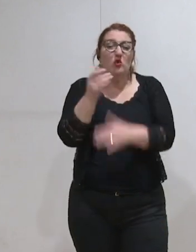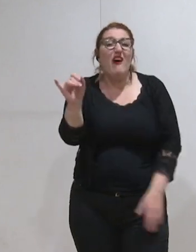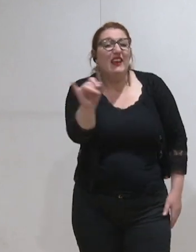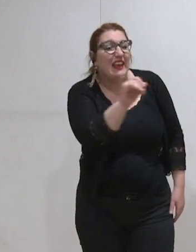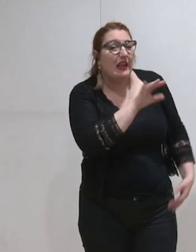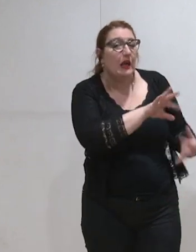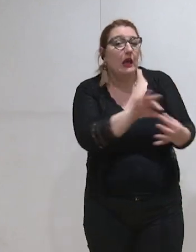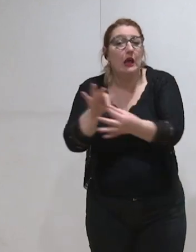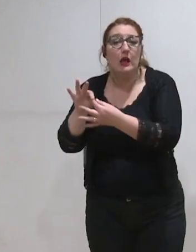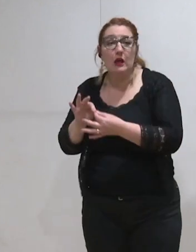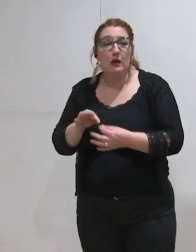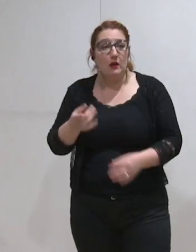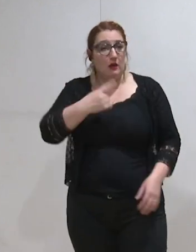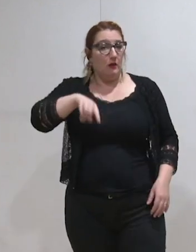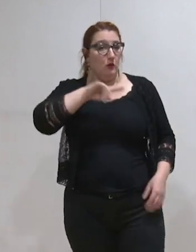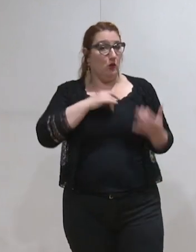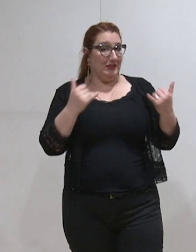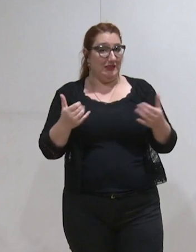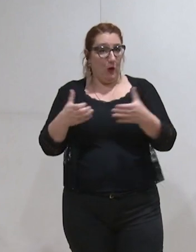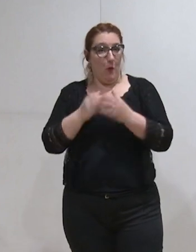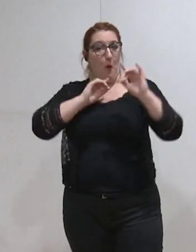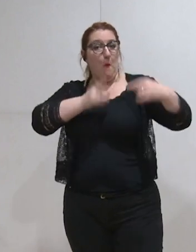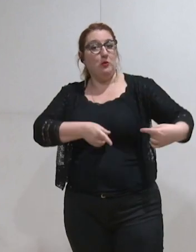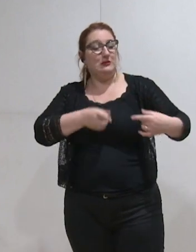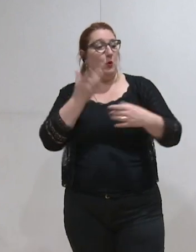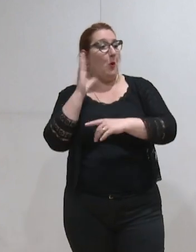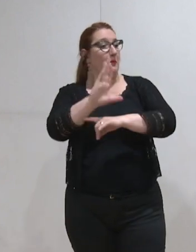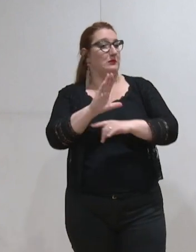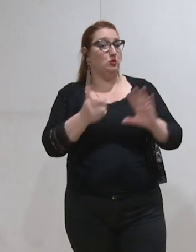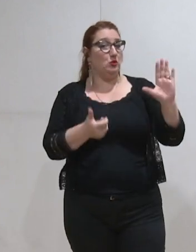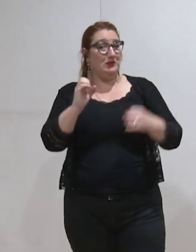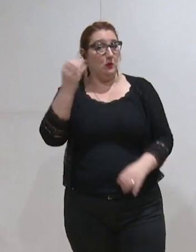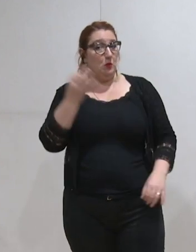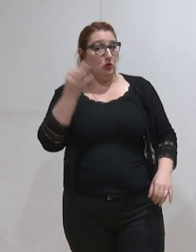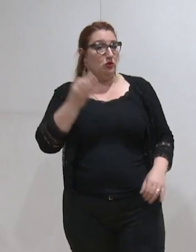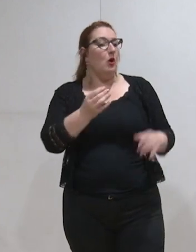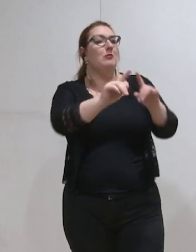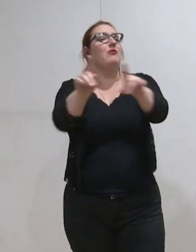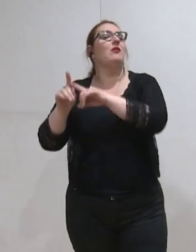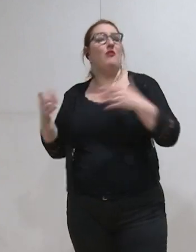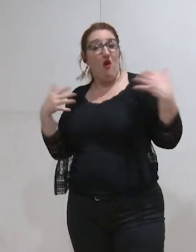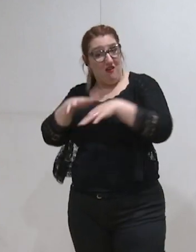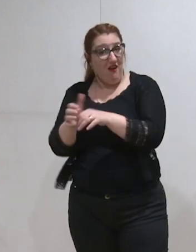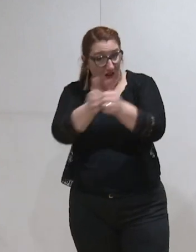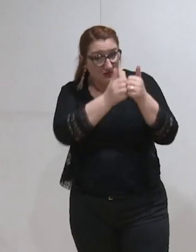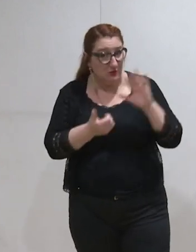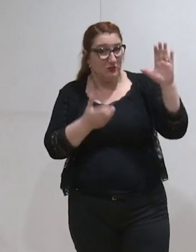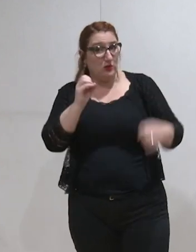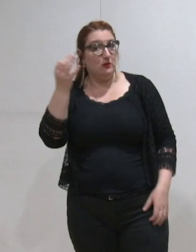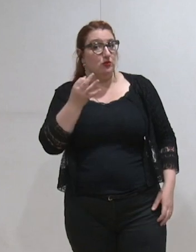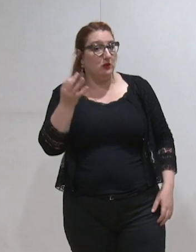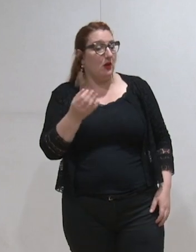cononstruction nous nous représentons ici les groupes de l'opposition 60 % des grandblois dans nos diversités alors si c'est pas avec nous